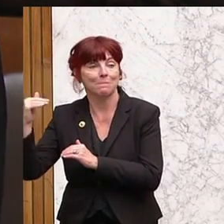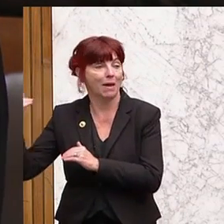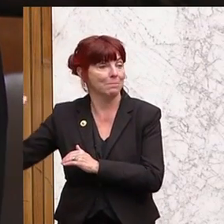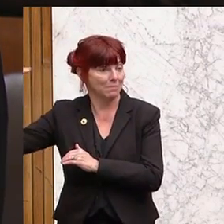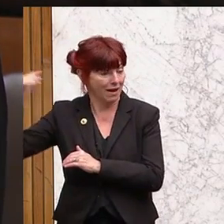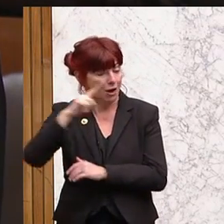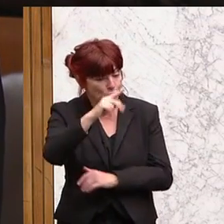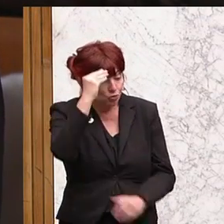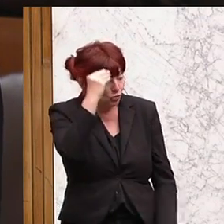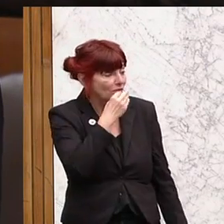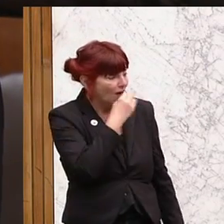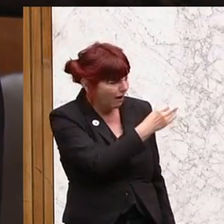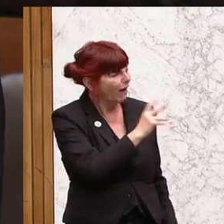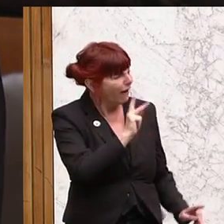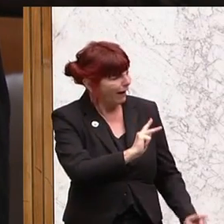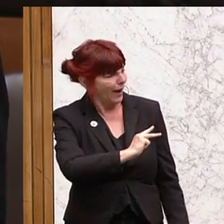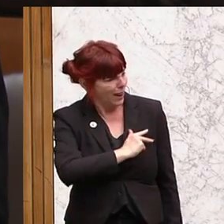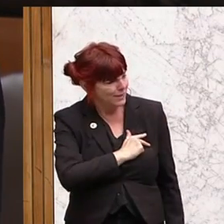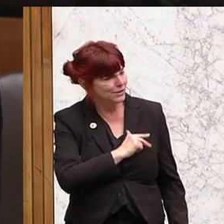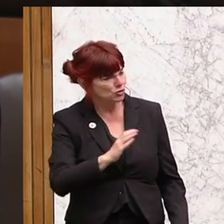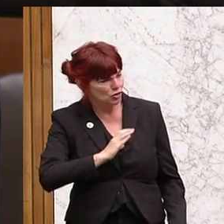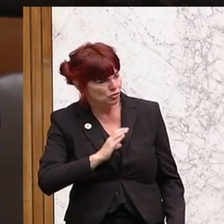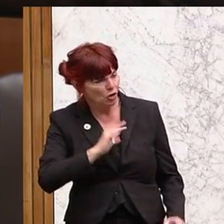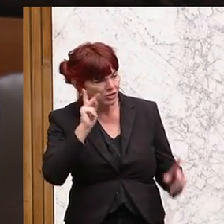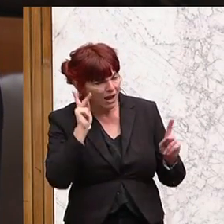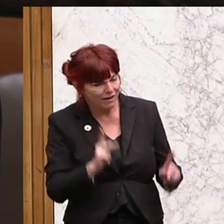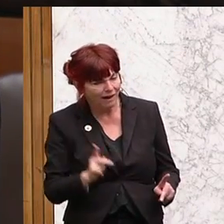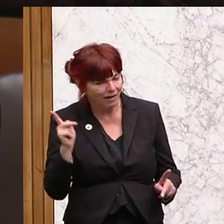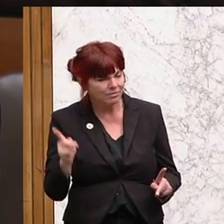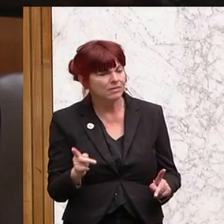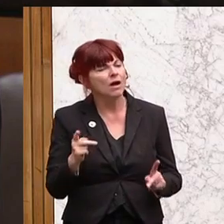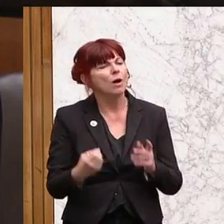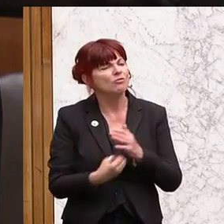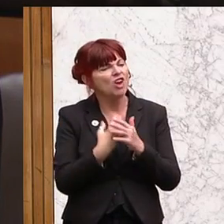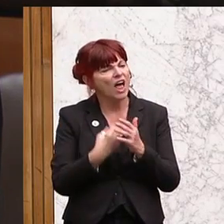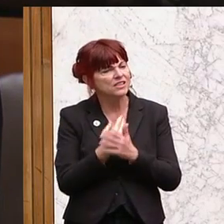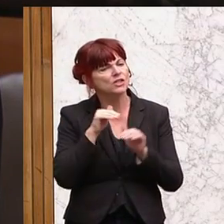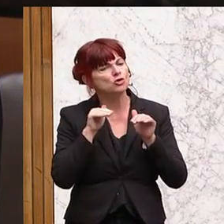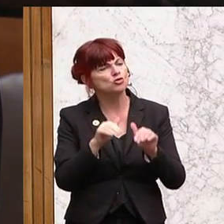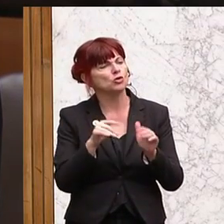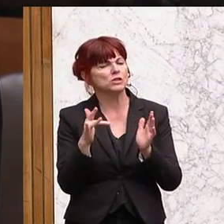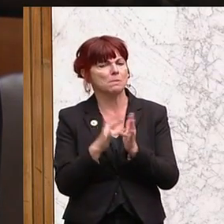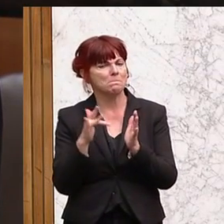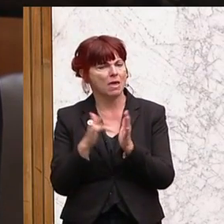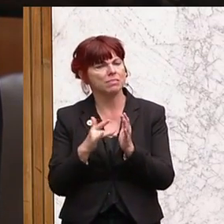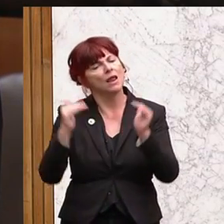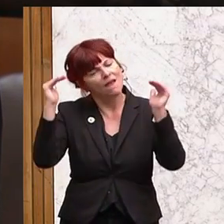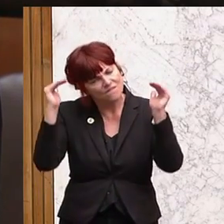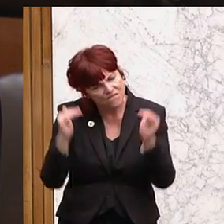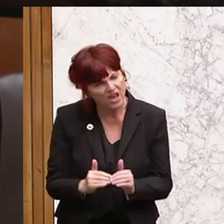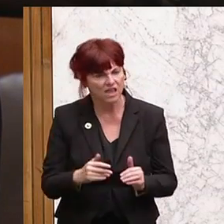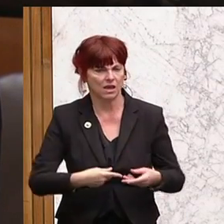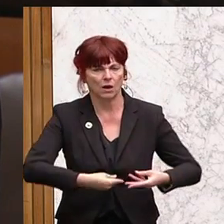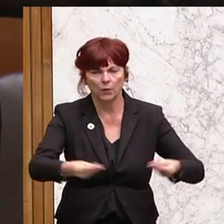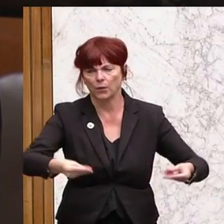realistische Chance wie kann man das Reduzieren dieses die Anzahl von Pflanzenschutzmitteln auf Österreichs Böden